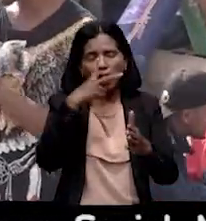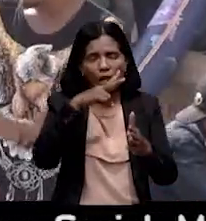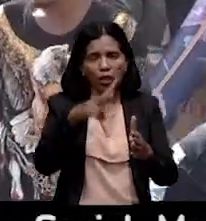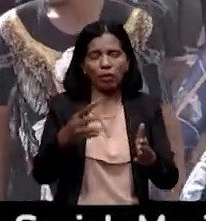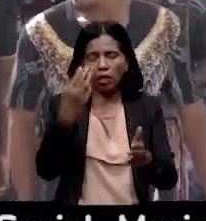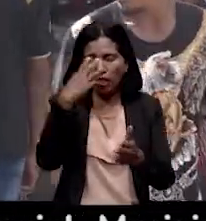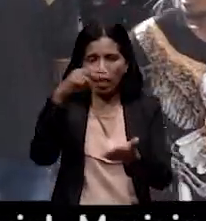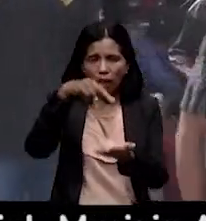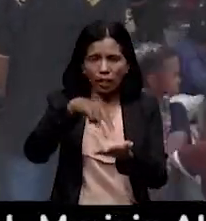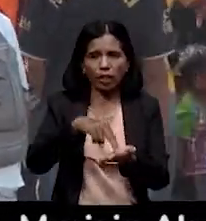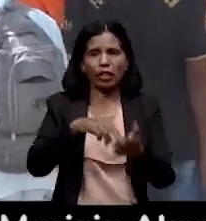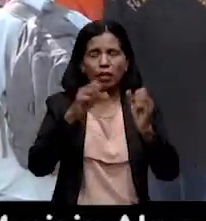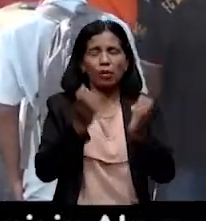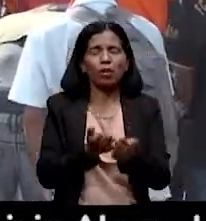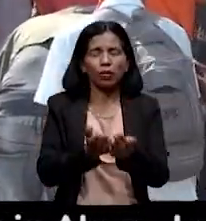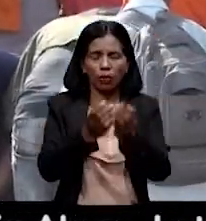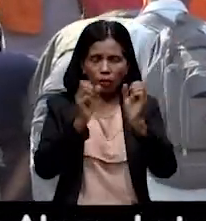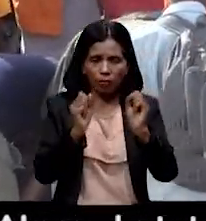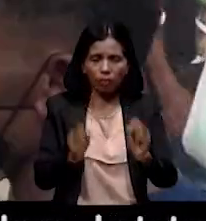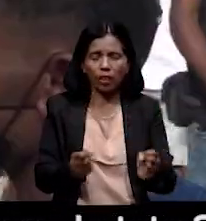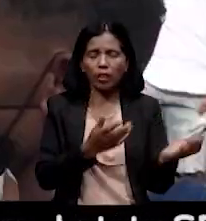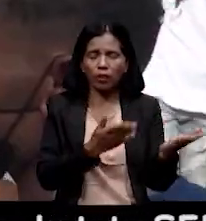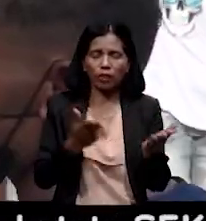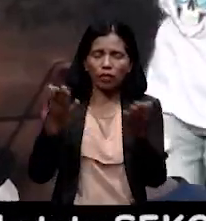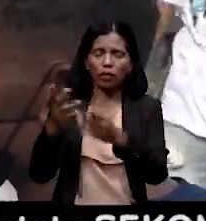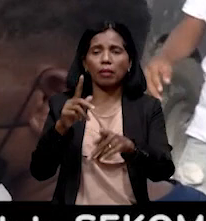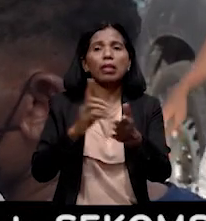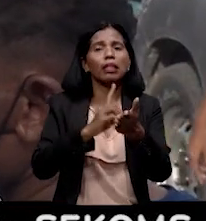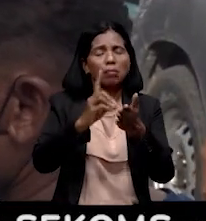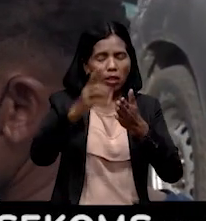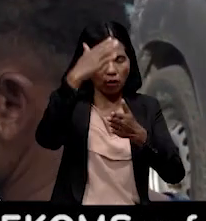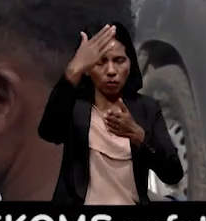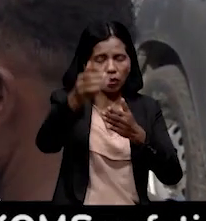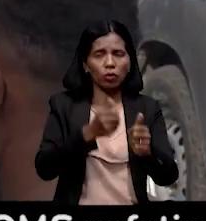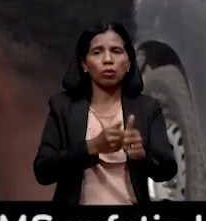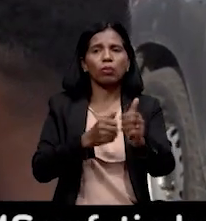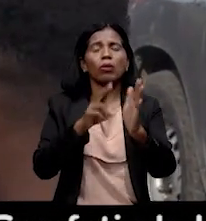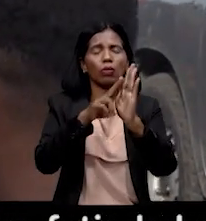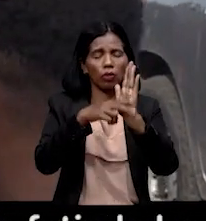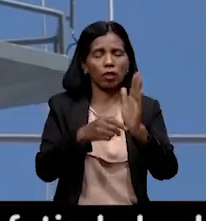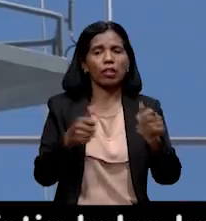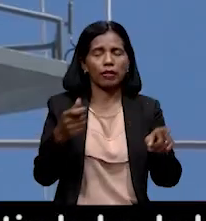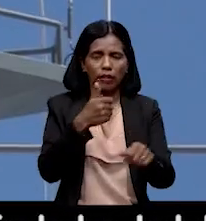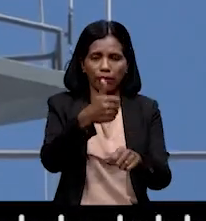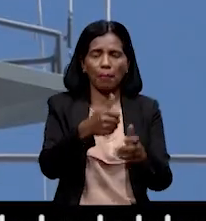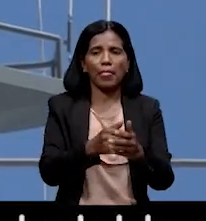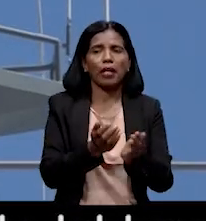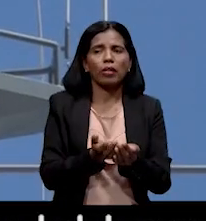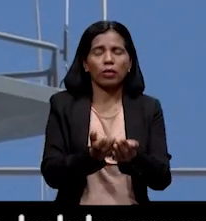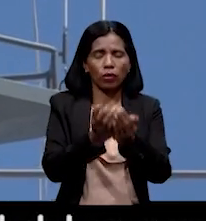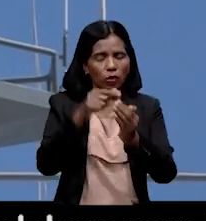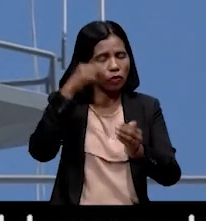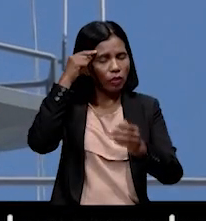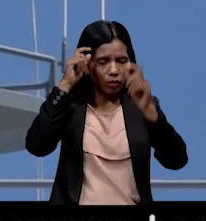avaliasaun, nune ero refere bele halo fale operasaun iha semana oin tuir horario normal. Roberlin Ramelau, Governo Timor-Leste,